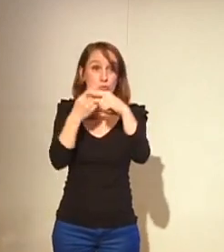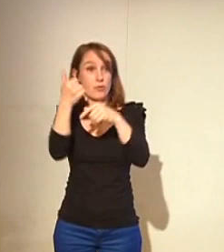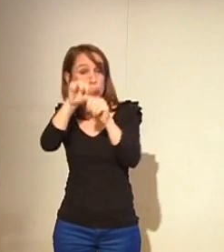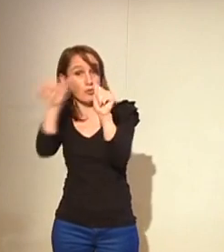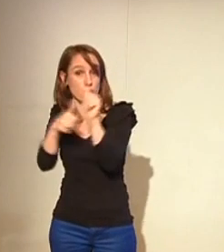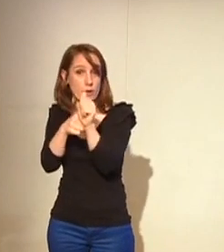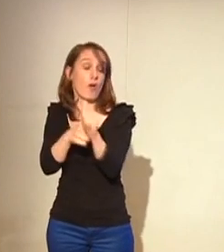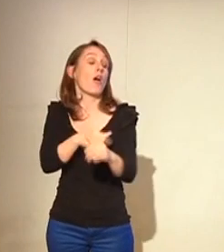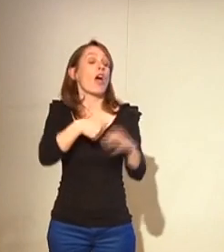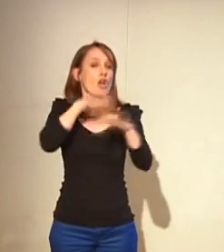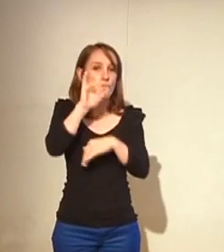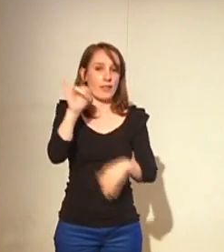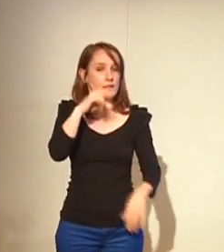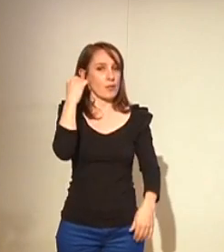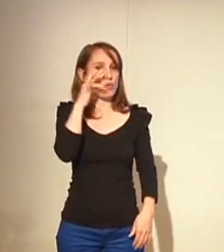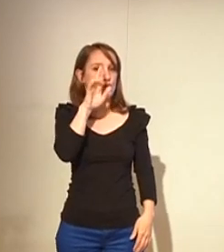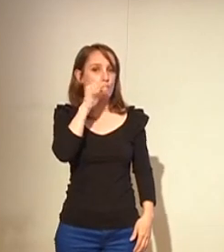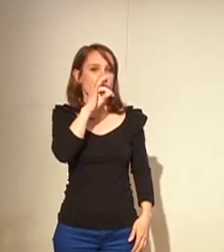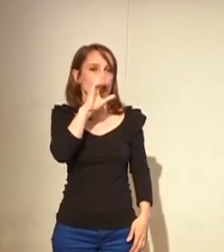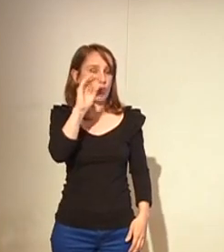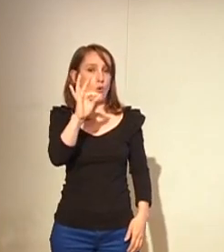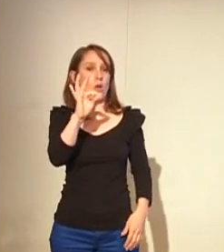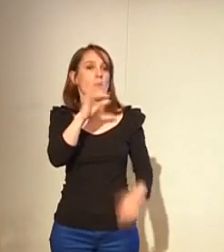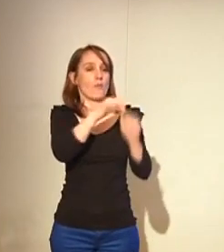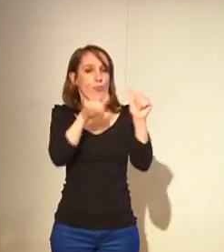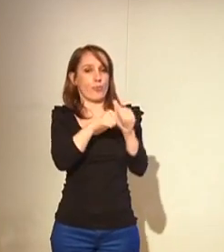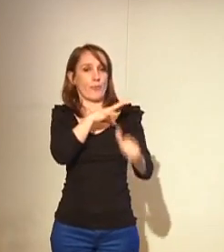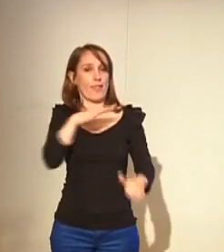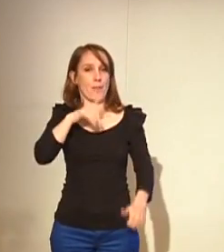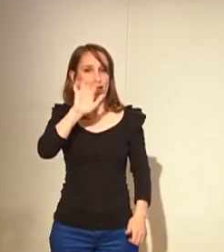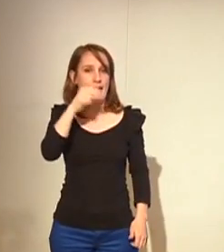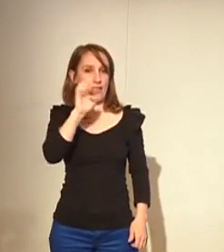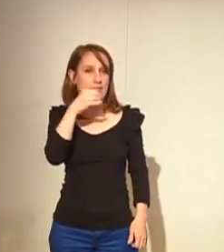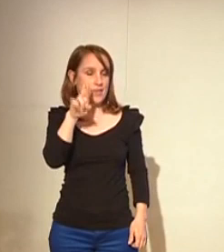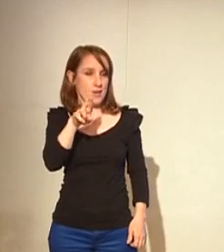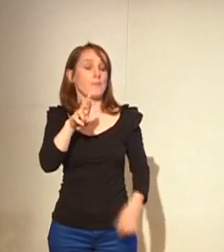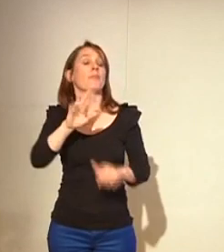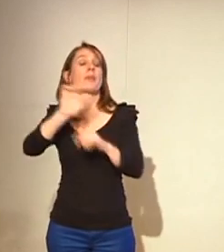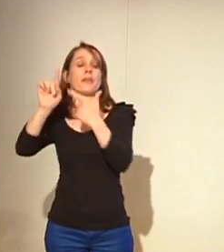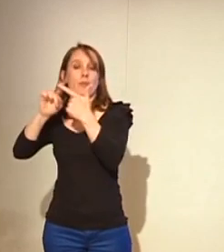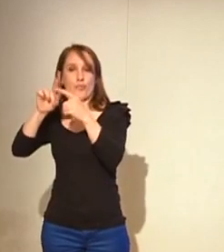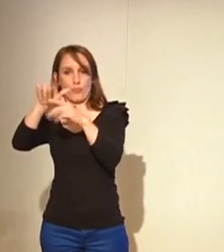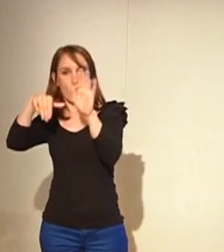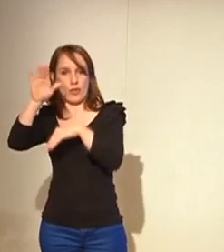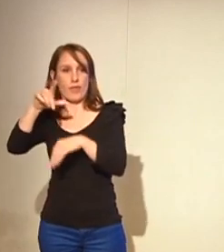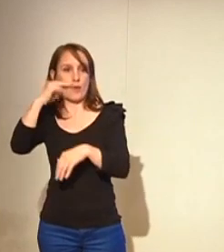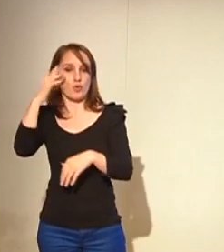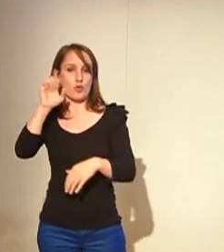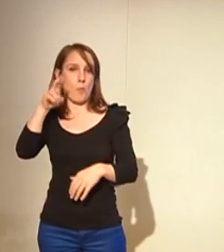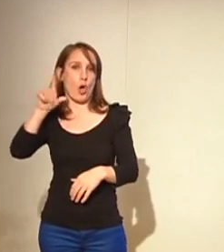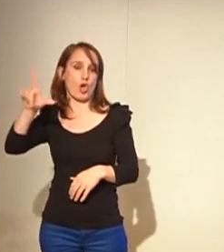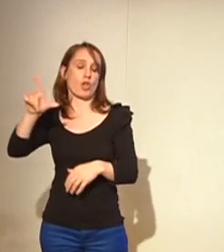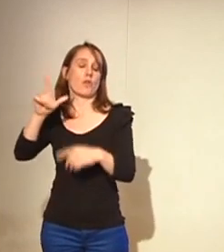candidat donc monsieur fristau avec pour suppléante madame Garnier nous avons également pour candidat monsieur Breuil avec pour suppléante madame